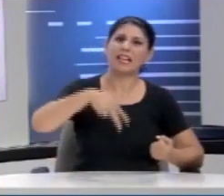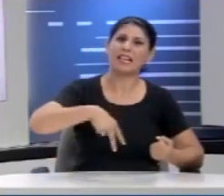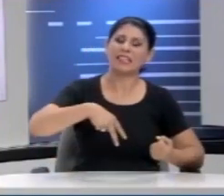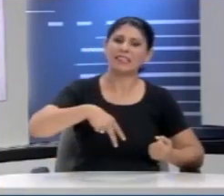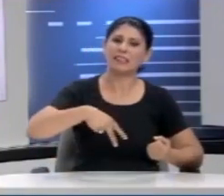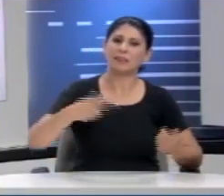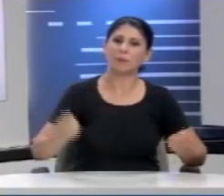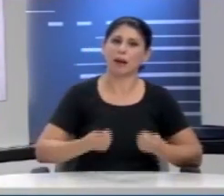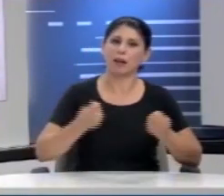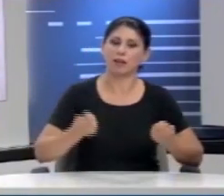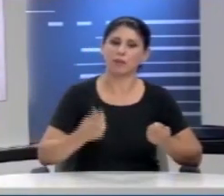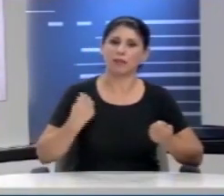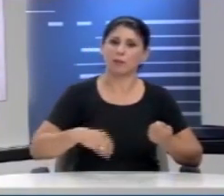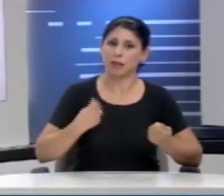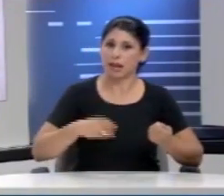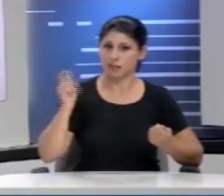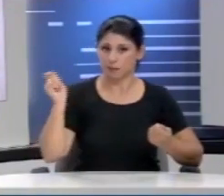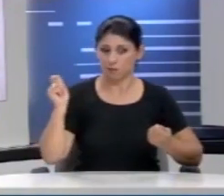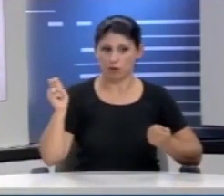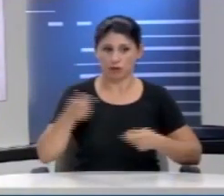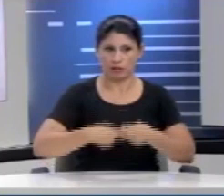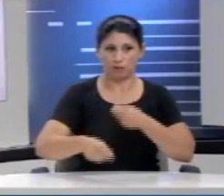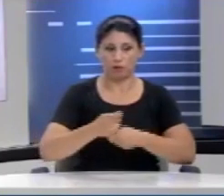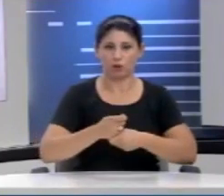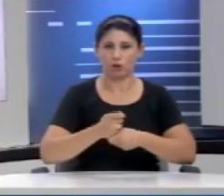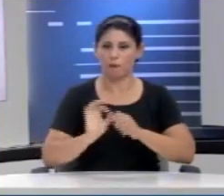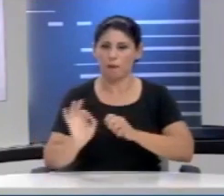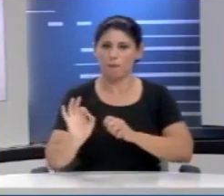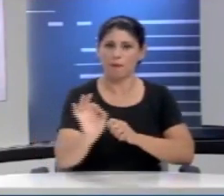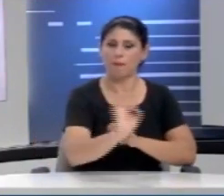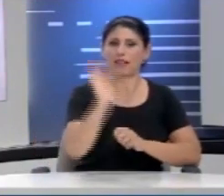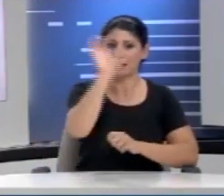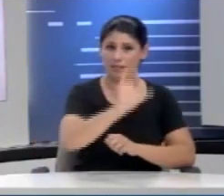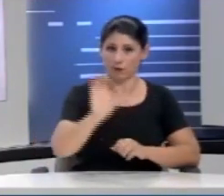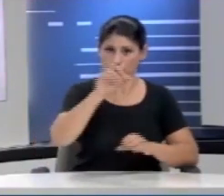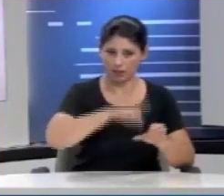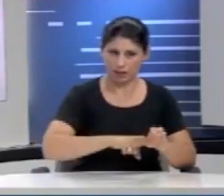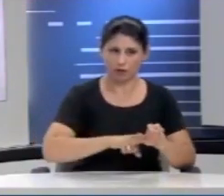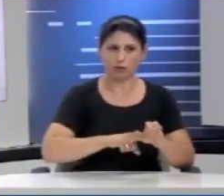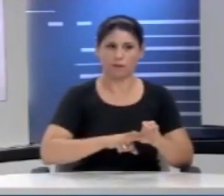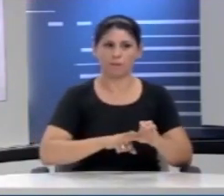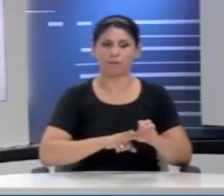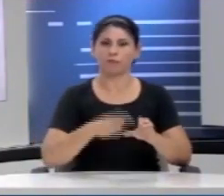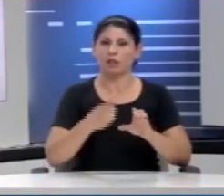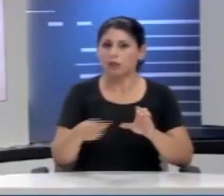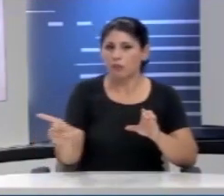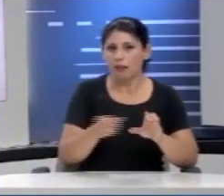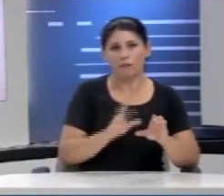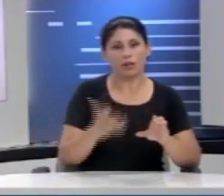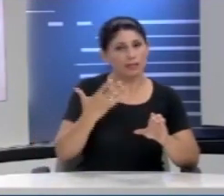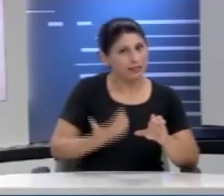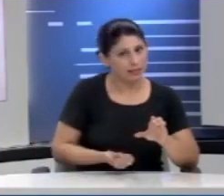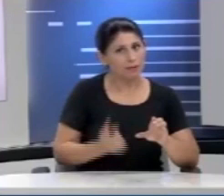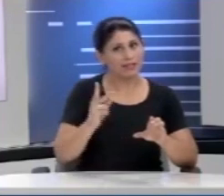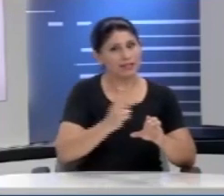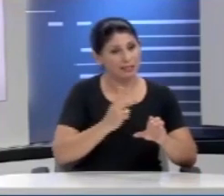λιγνητικής παραγωγής με την πράσινη πολιτική εμπορίου ρήπων της Ευρωπαϊκής Ένωσης, τη διαφορά στην